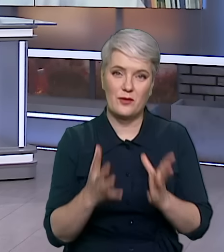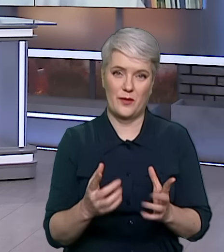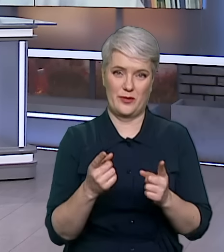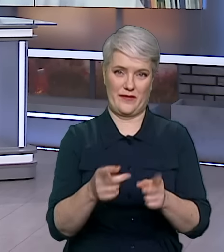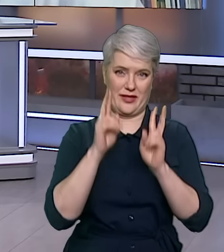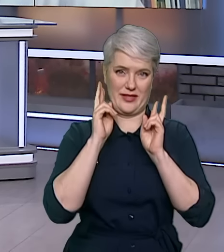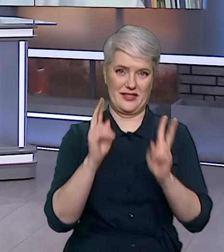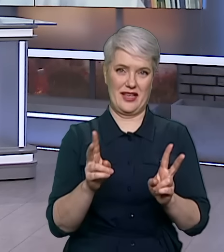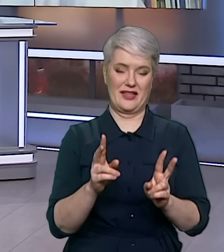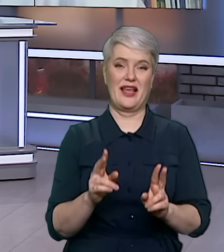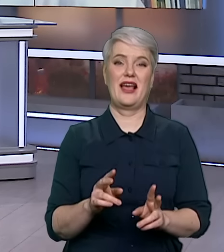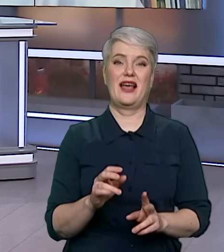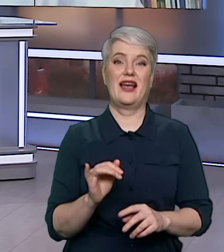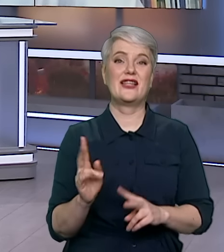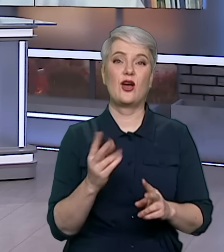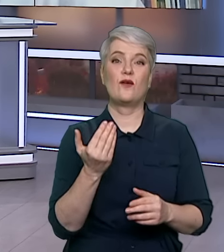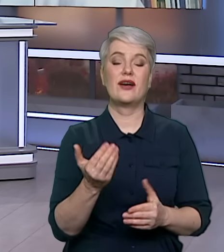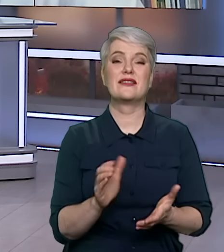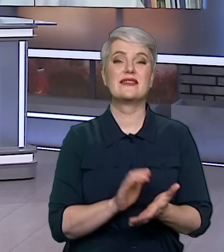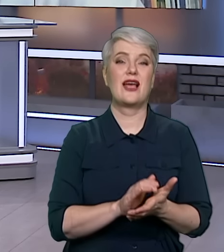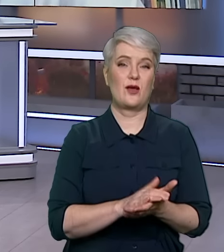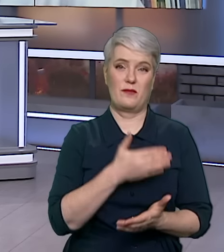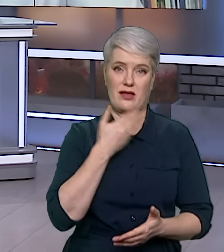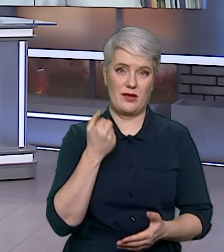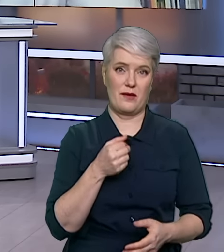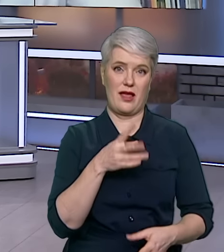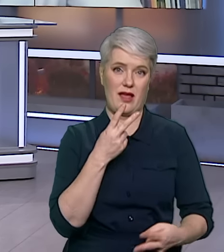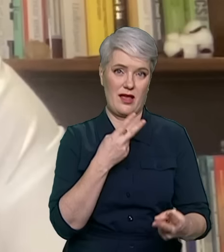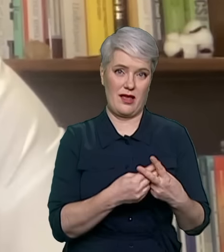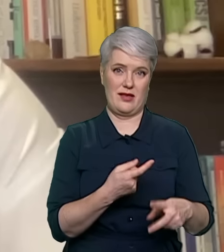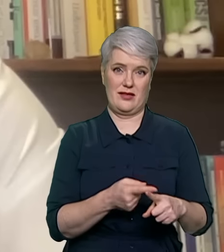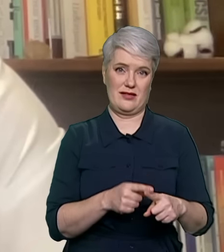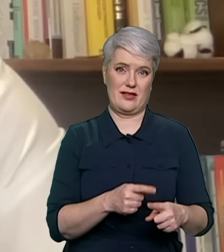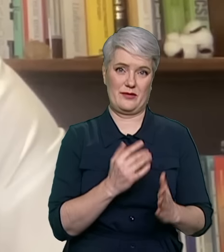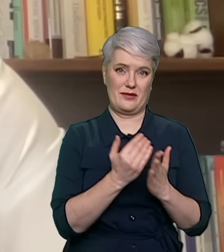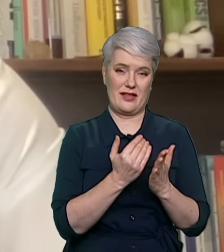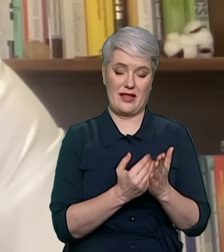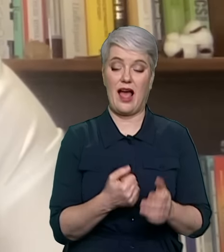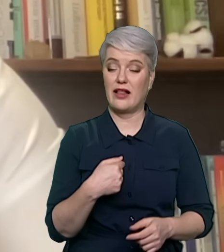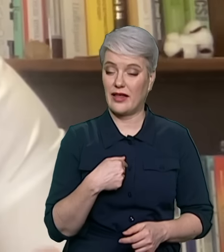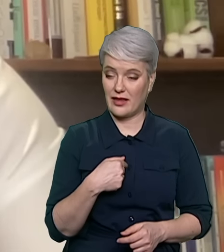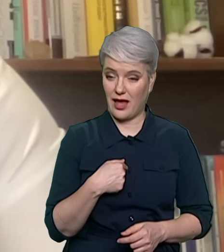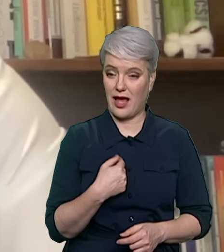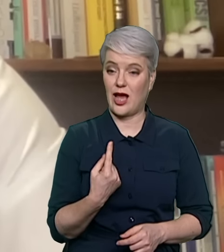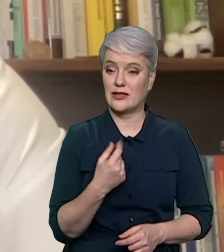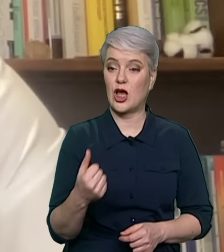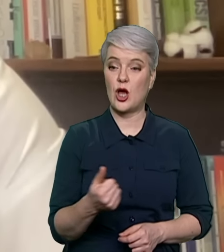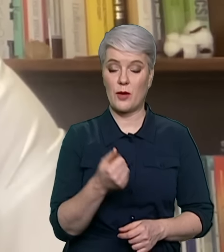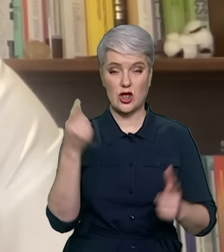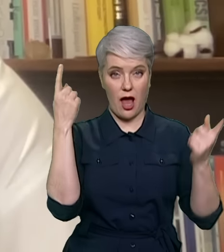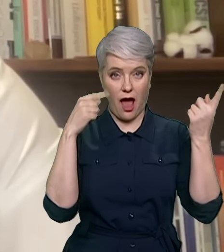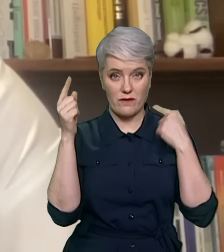та нікого у вас немає знайомих засуджених за цією статтею. Але просто так, як я один з перших авторів,